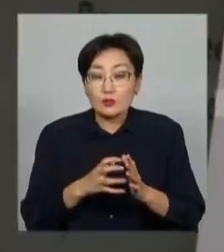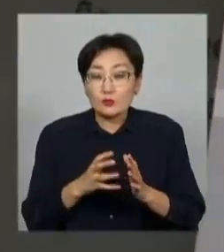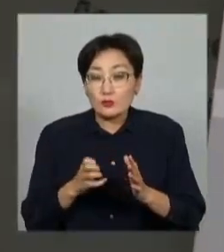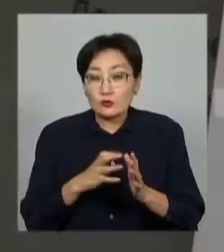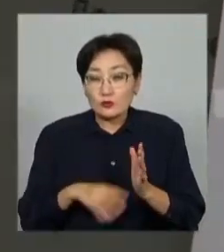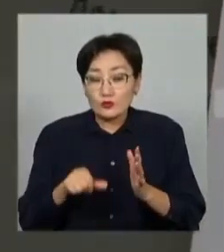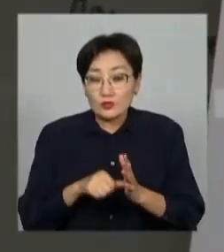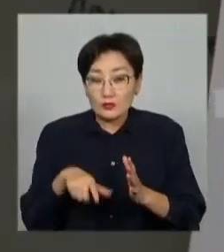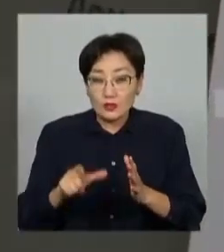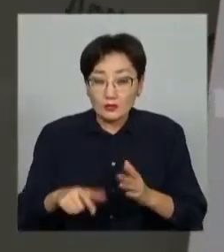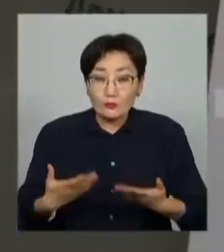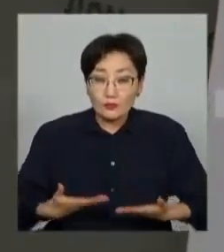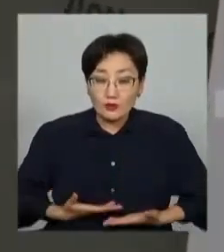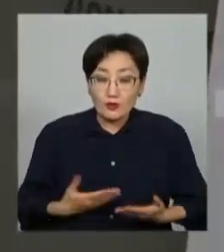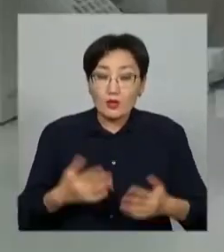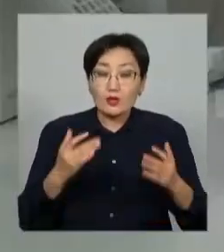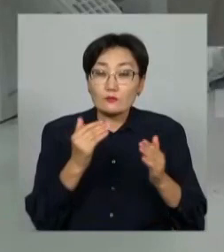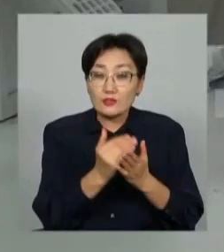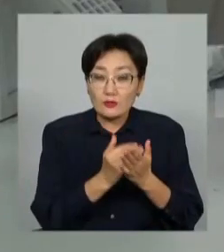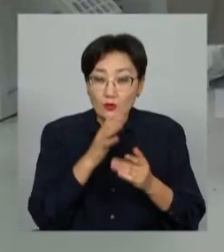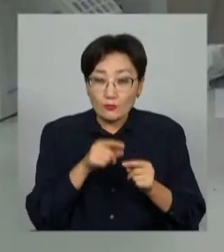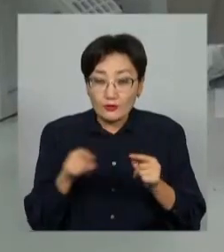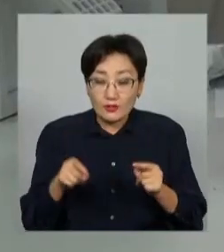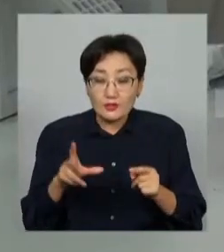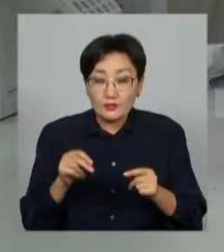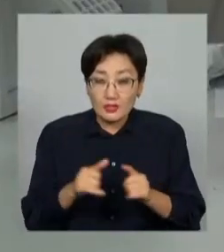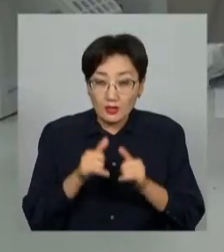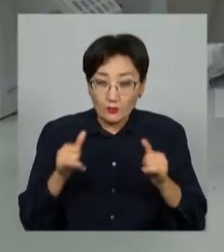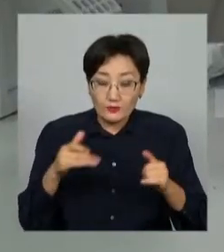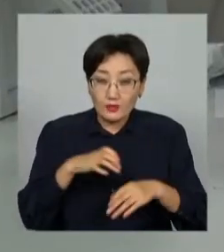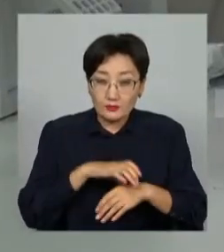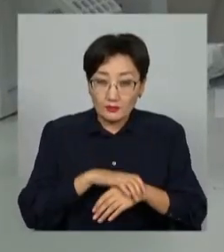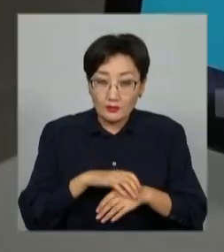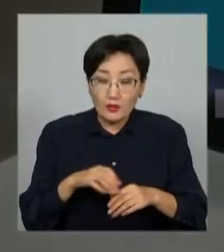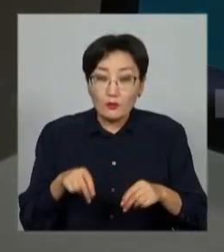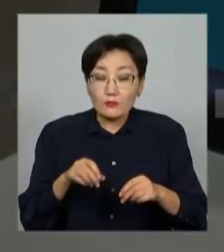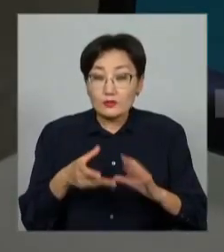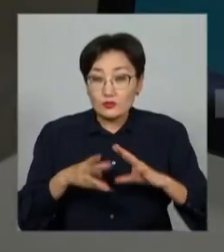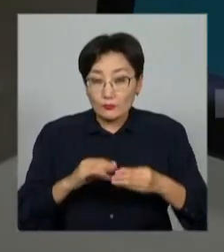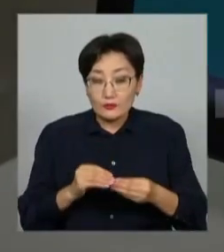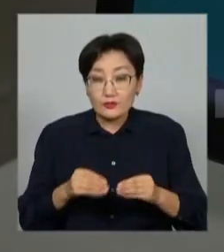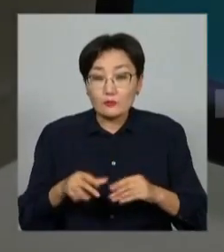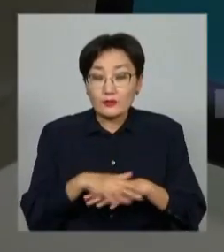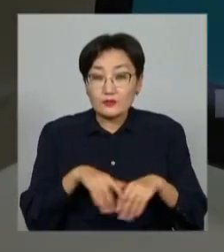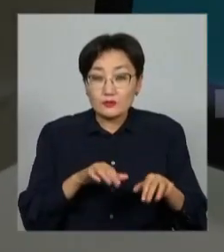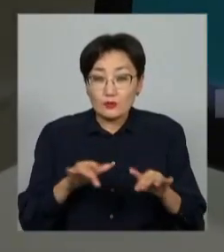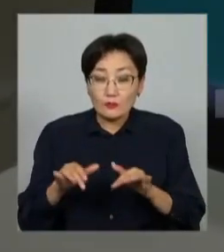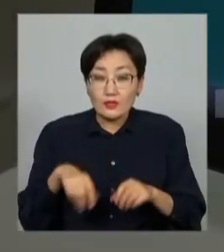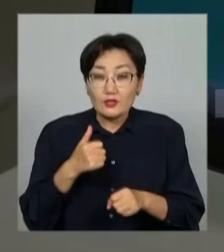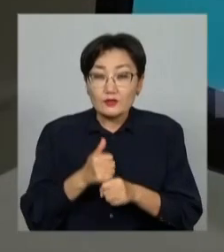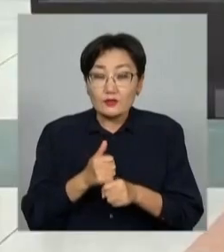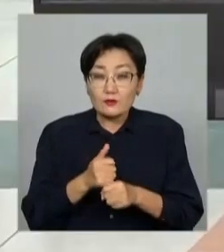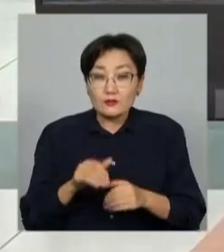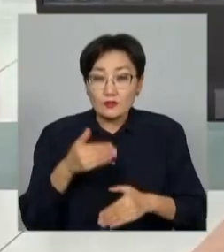2 005 496 адам тұрақты тұрса, санақ кезінде олардың саны едәуір артқаны анықталды. Еске салсам, жалпы ұлттық науқанның негізгі